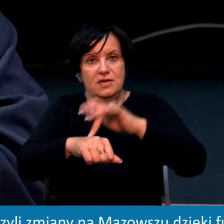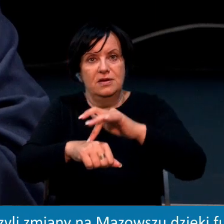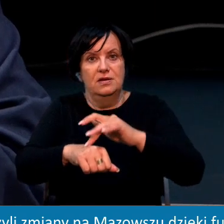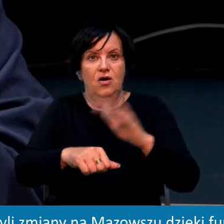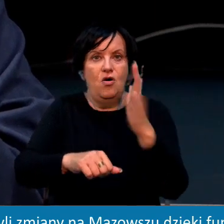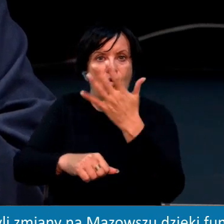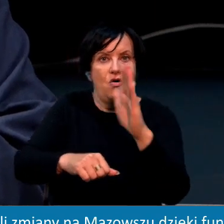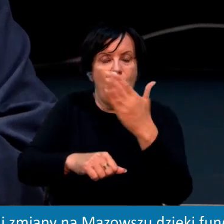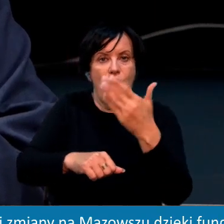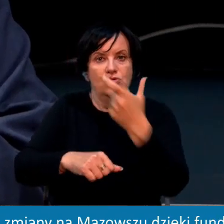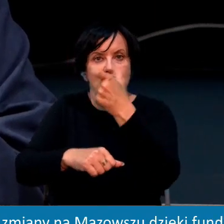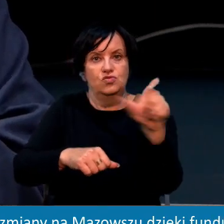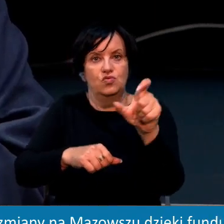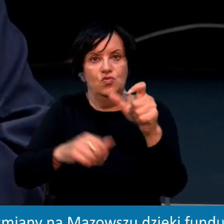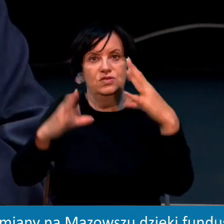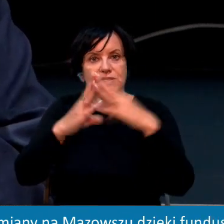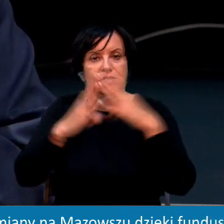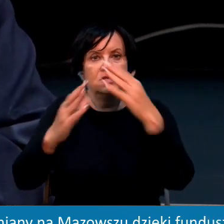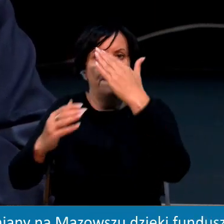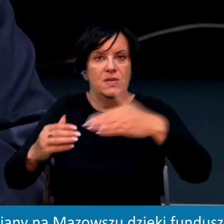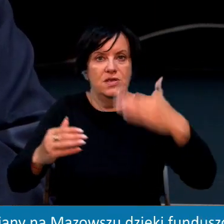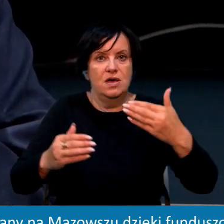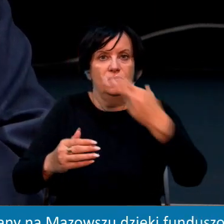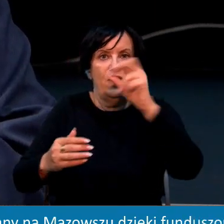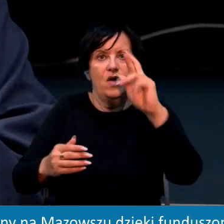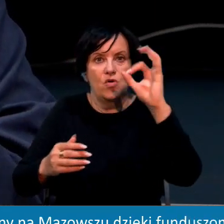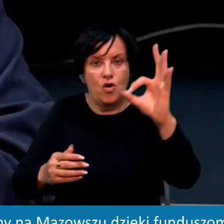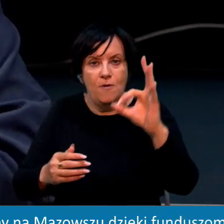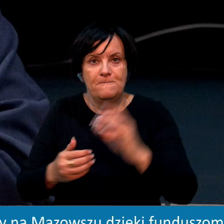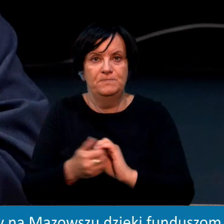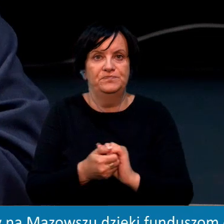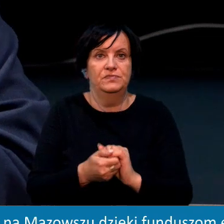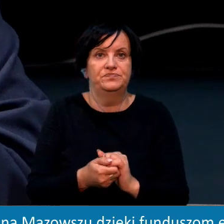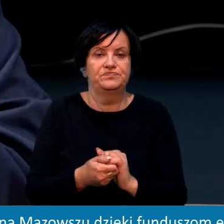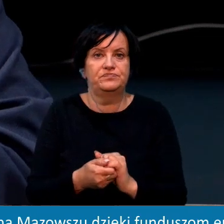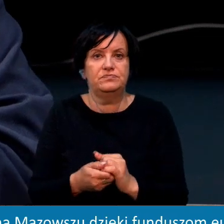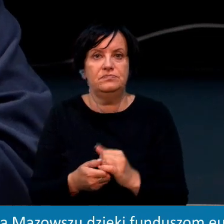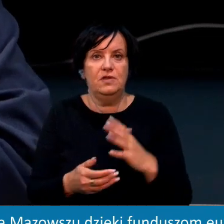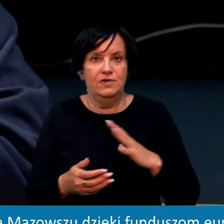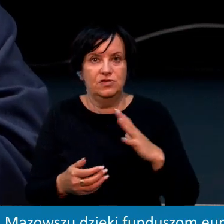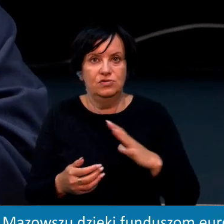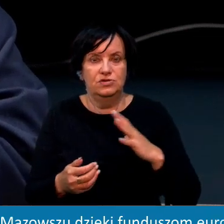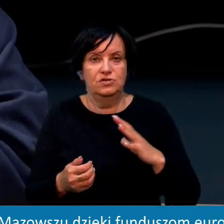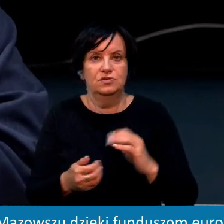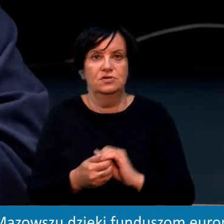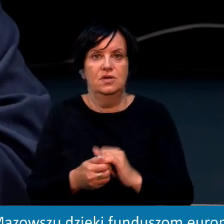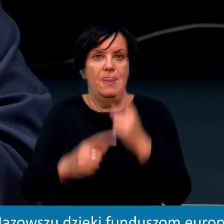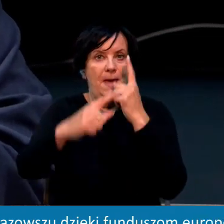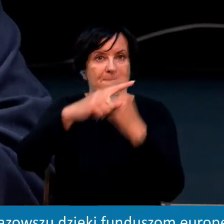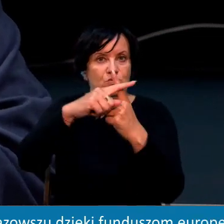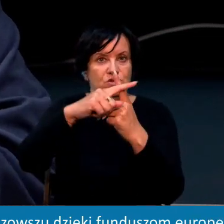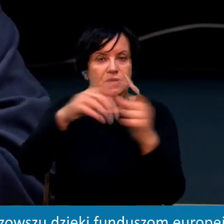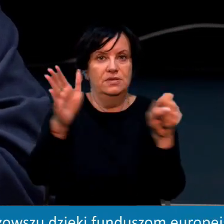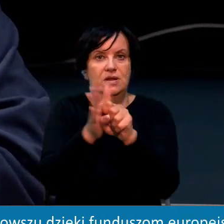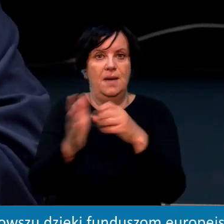byłby około 110 miliardów euro. 110 miliardów euro na plusie dla